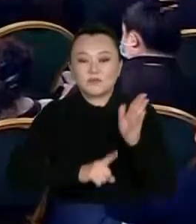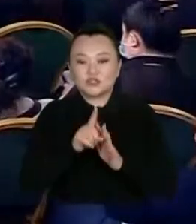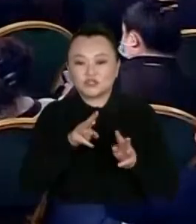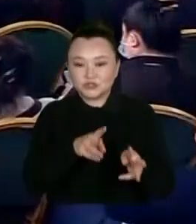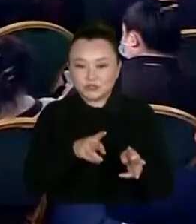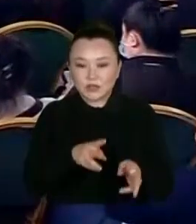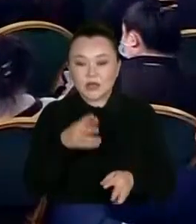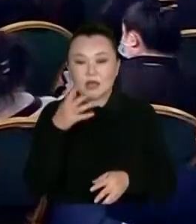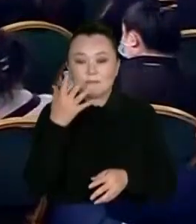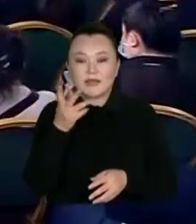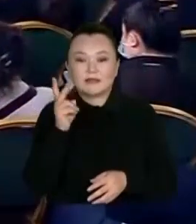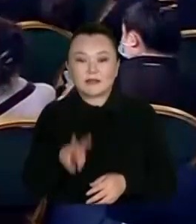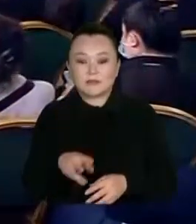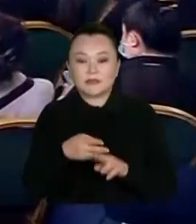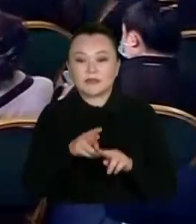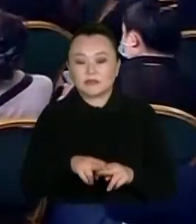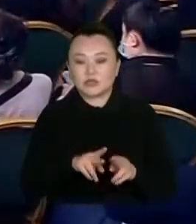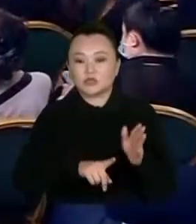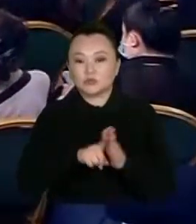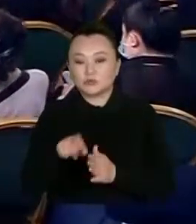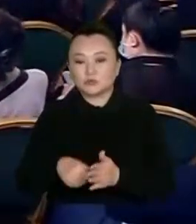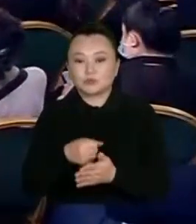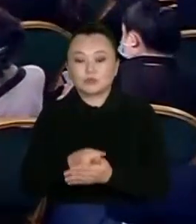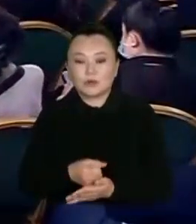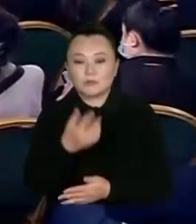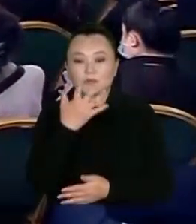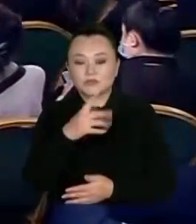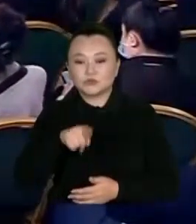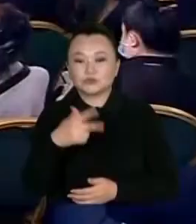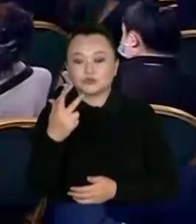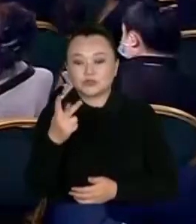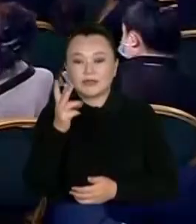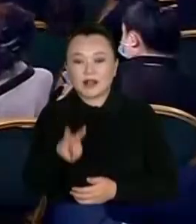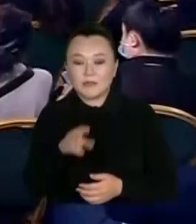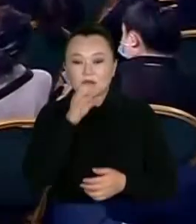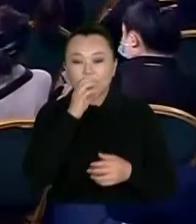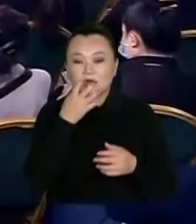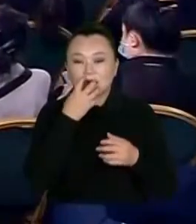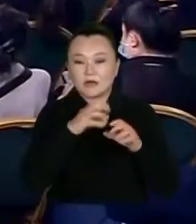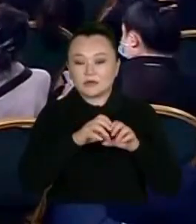5-3 километр жылу желілерін реконструкциялау аяқталады.